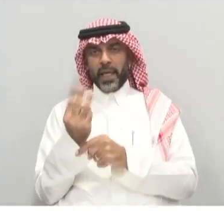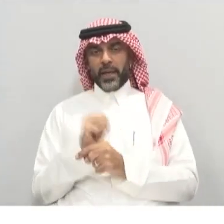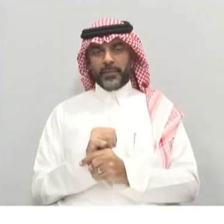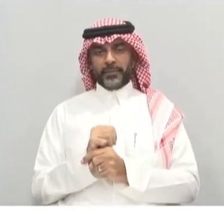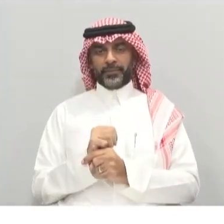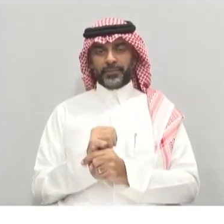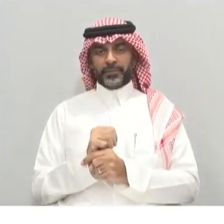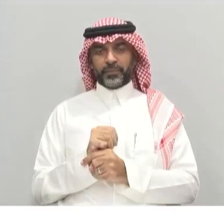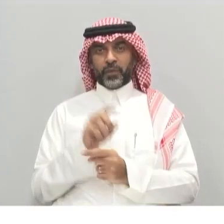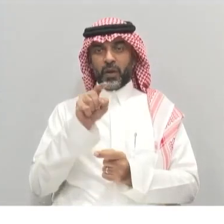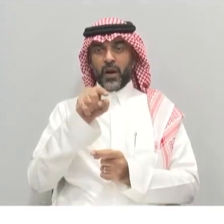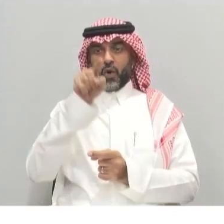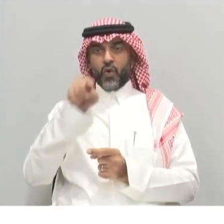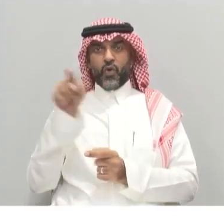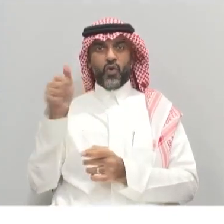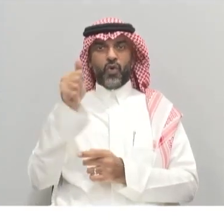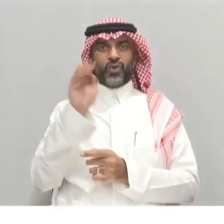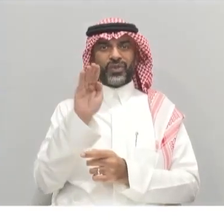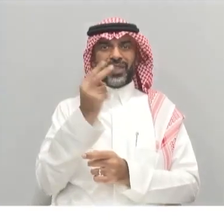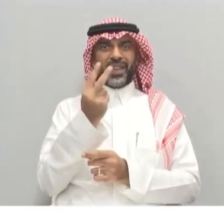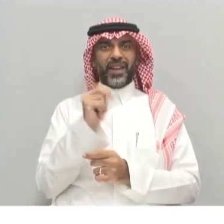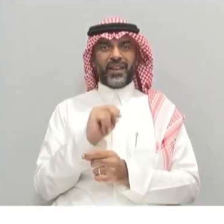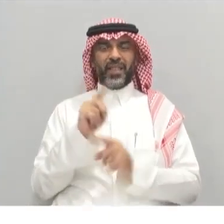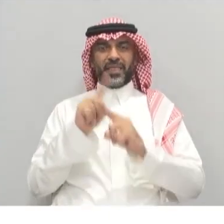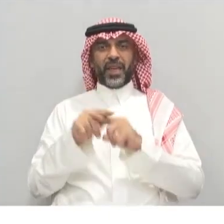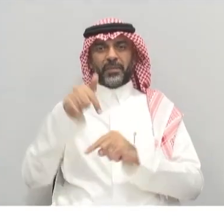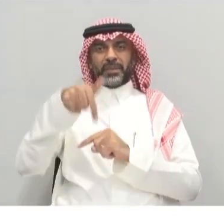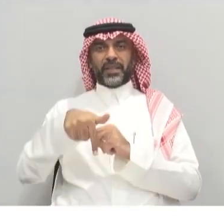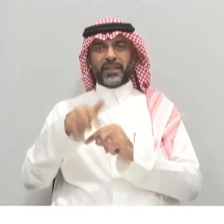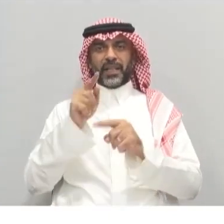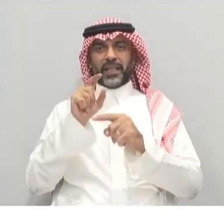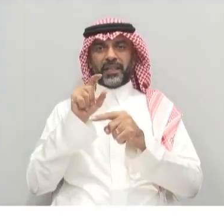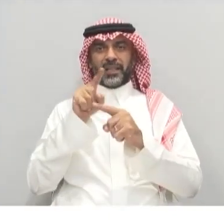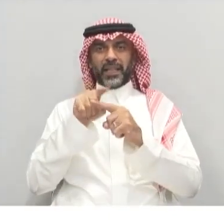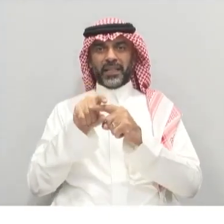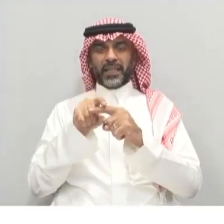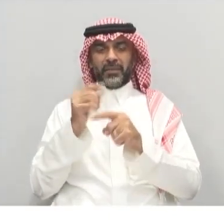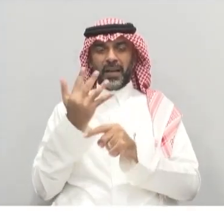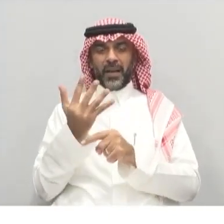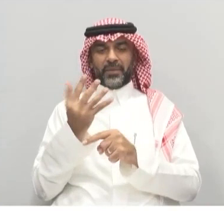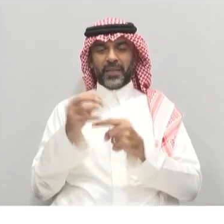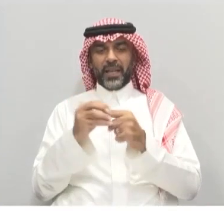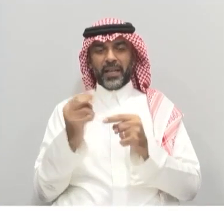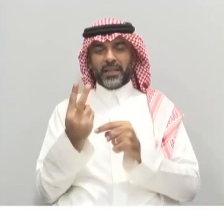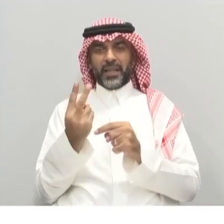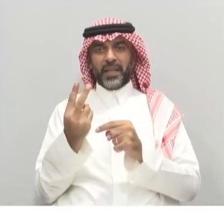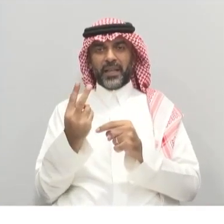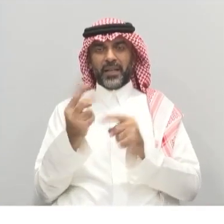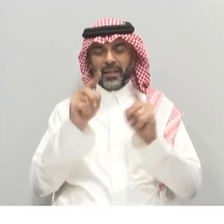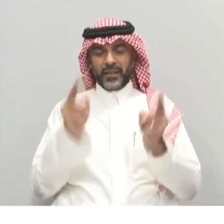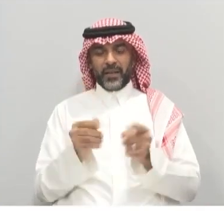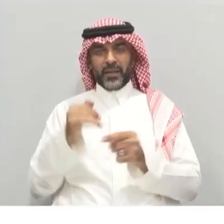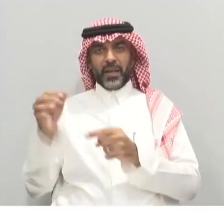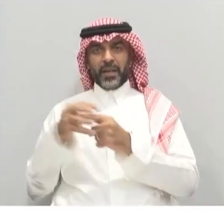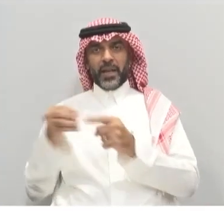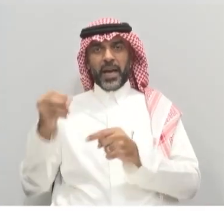ثلاثه مرفوعه لاس اثنين ضرب سته تقسيم خمسه ناقص اثنين داخل اقواس ناقص